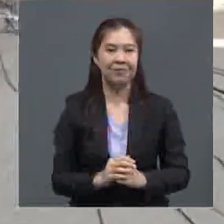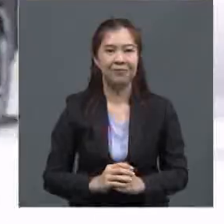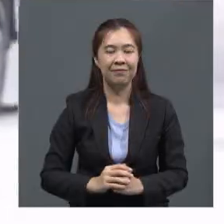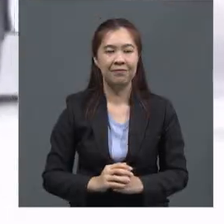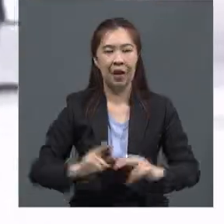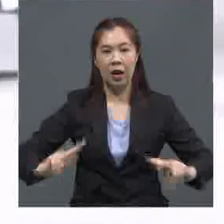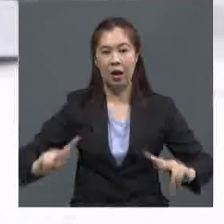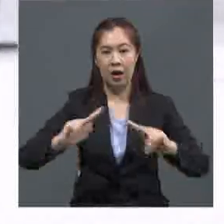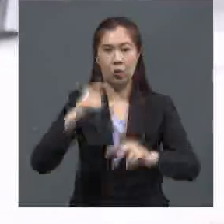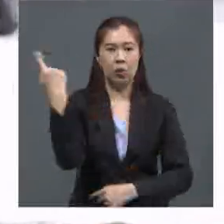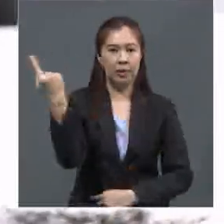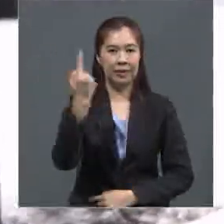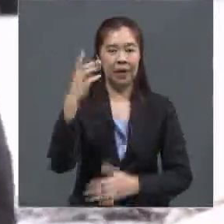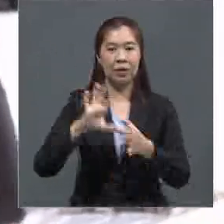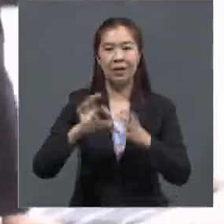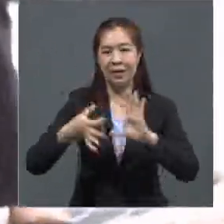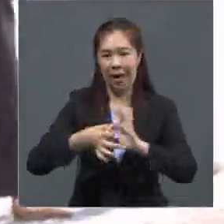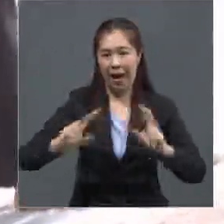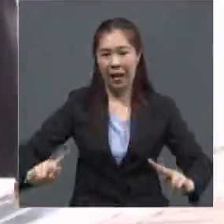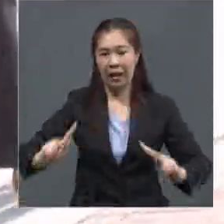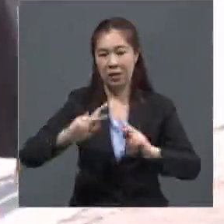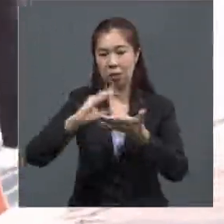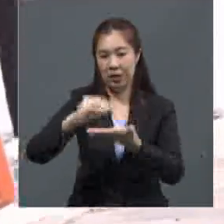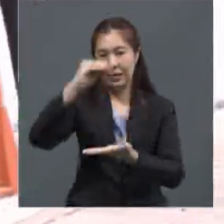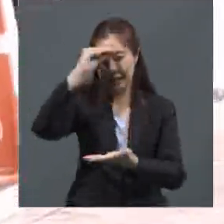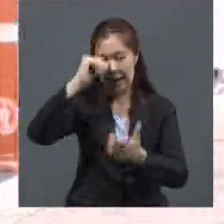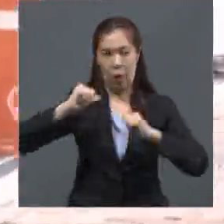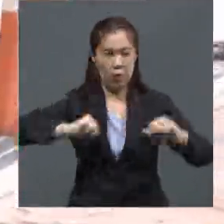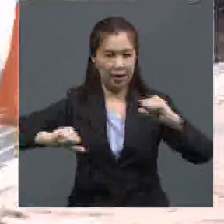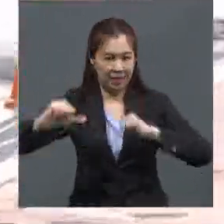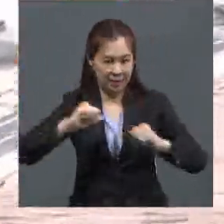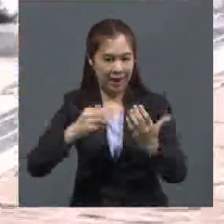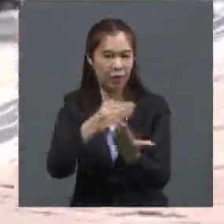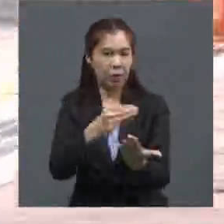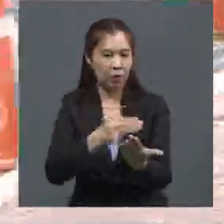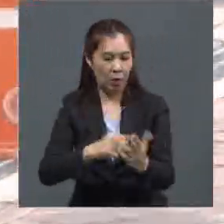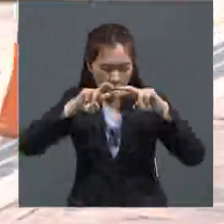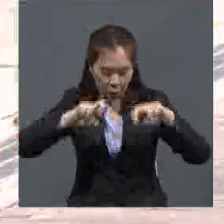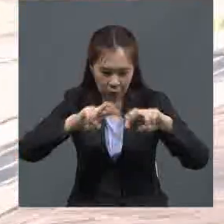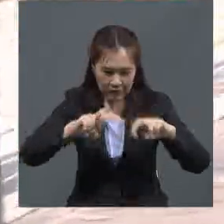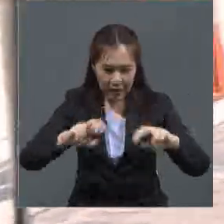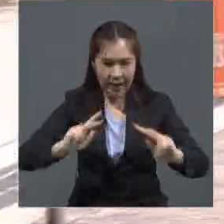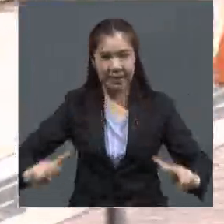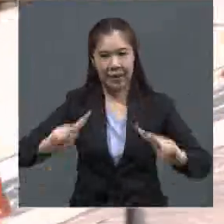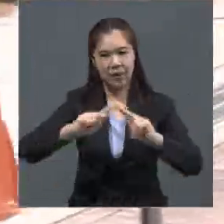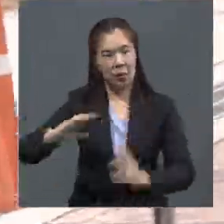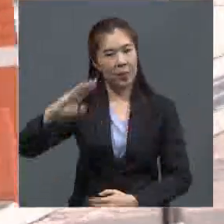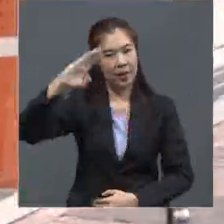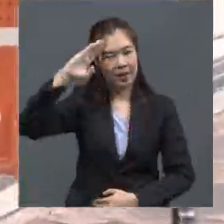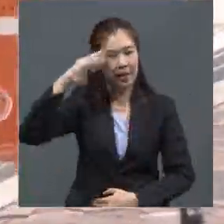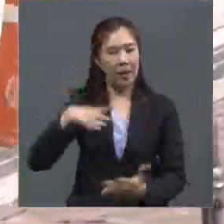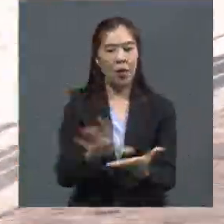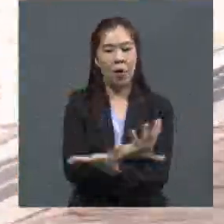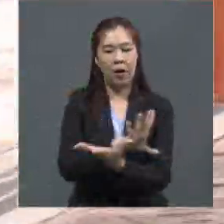จะเป็นกระทรวงการท่องเที่ยวและกีฬากระทรวงการอุดมศึกษาวิทยาศาสตร์วิจัยและนวัตกรรมกระทรวงมหาดไทยกระทรวงวัฒนธรรมกระทรวง